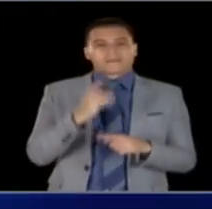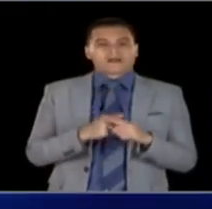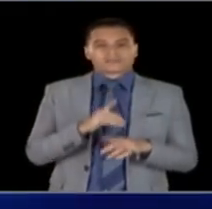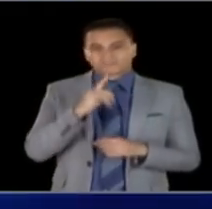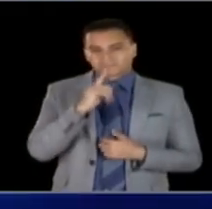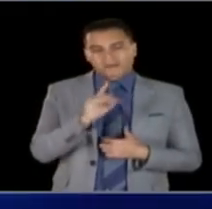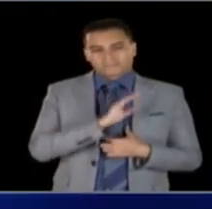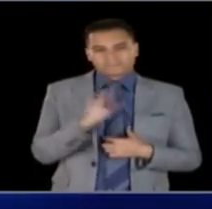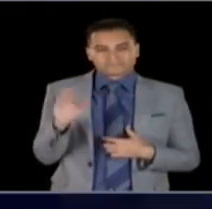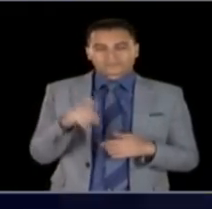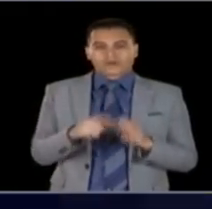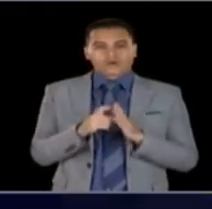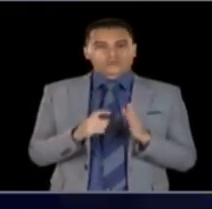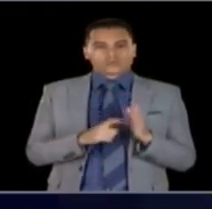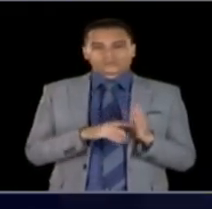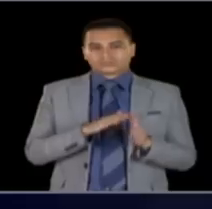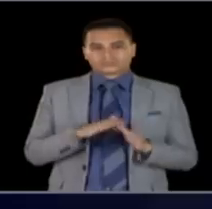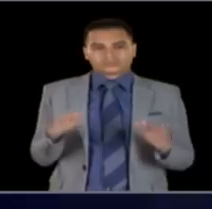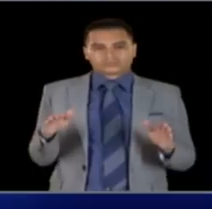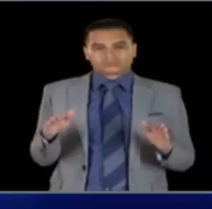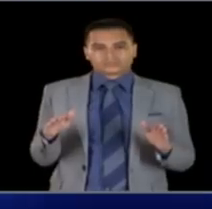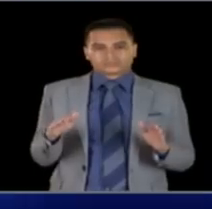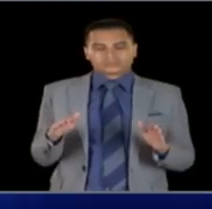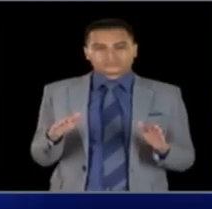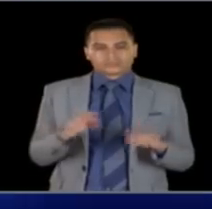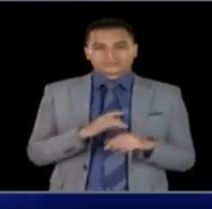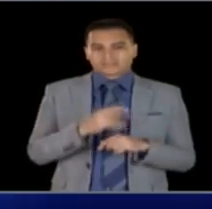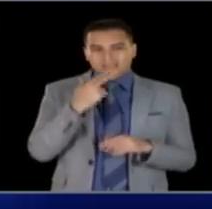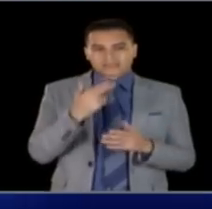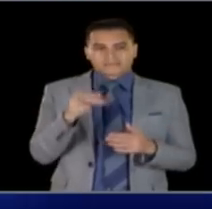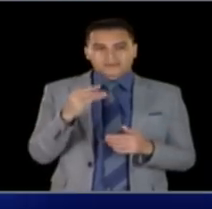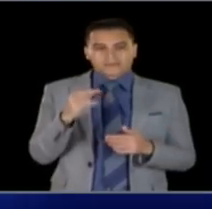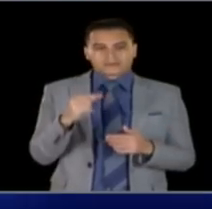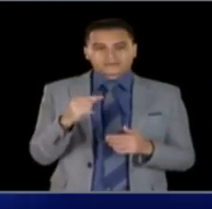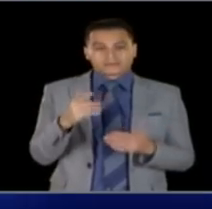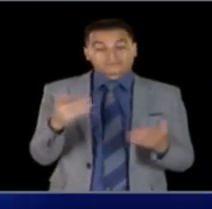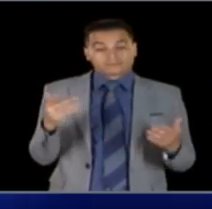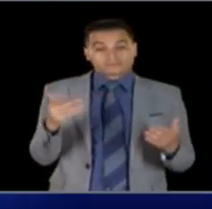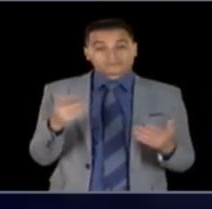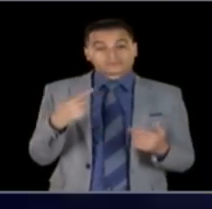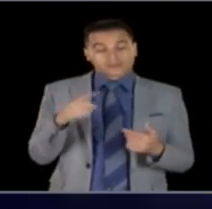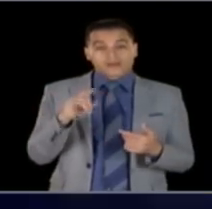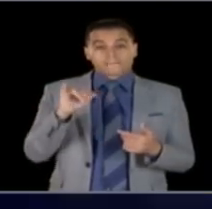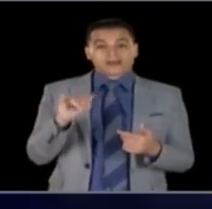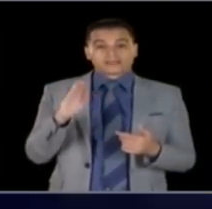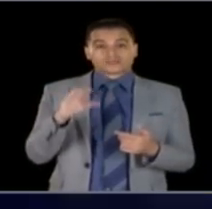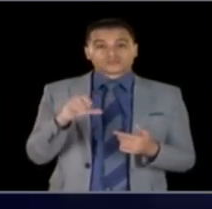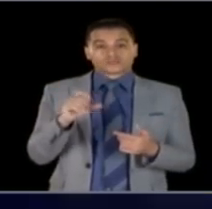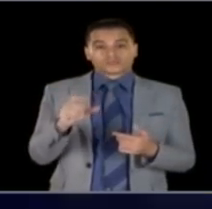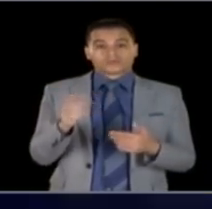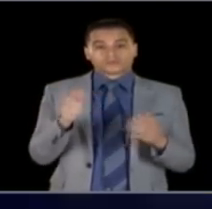خاطئة. القانون قانون. ماشي أوكي. هارد لك يا محمد. هي ميسون صقر. برافو عليك، هي فعلاً ميسون